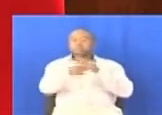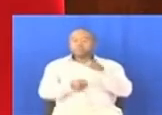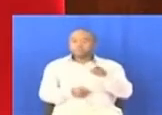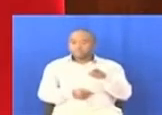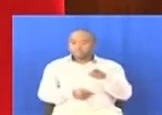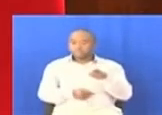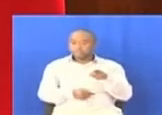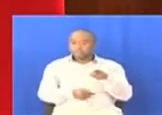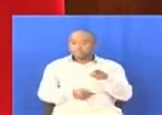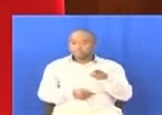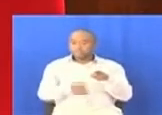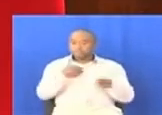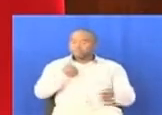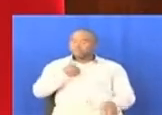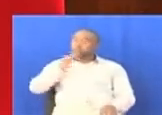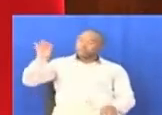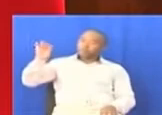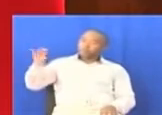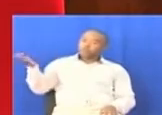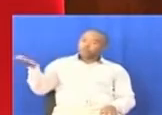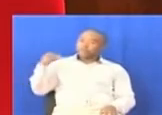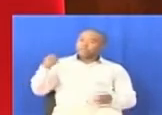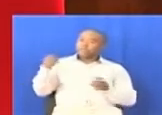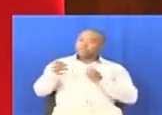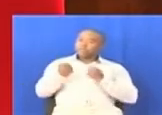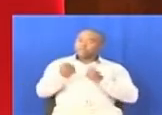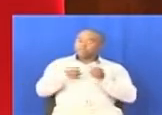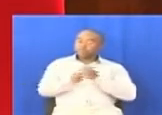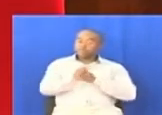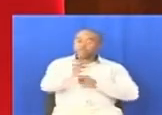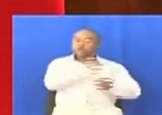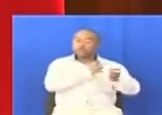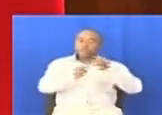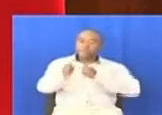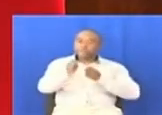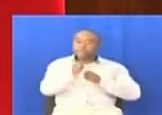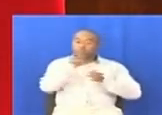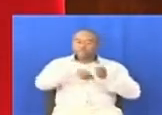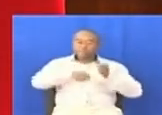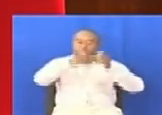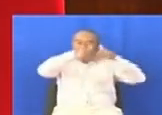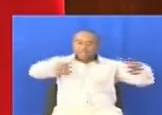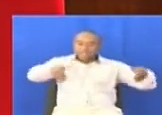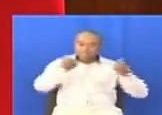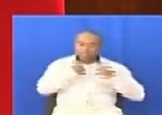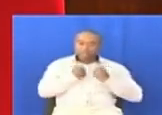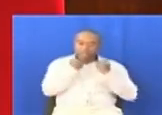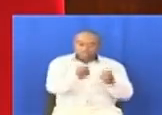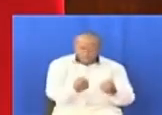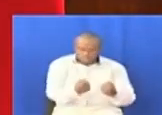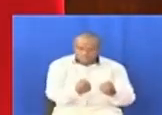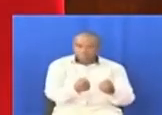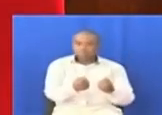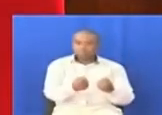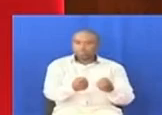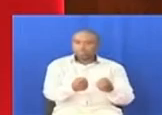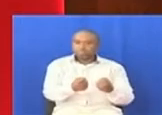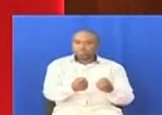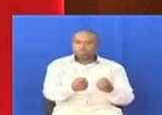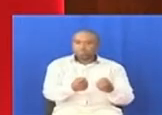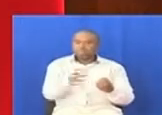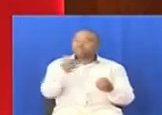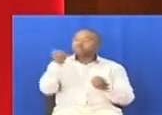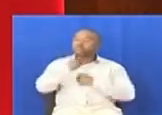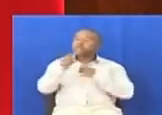wanaambiwa wale wanaobeba magari kupeleka kule Rwanda, wakifika mpakani wanaacha magari, alafu wanachukuliwa na